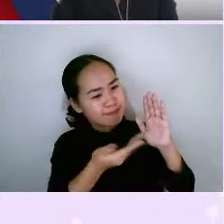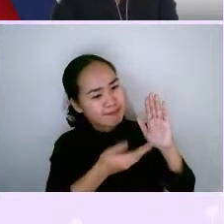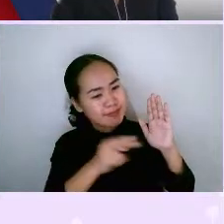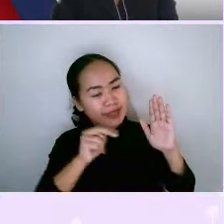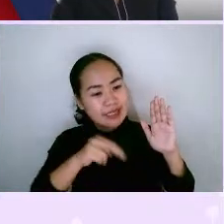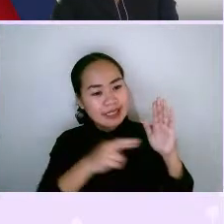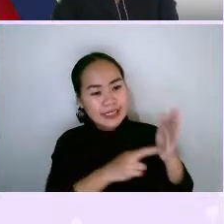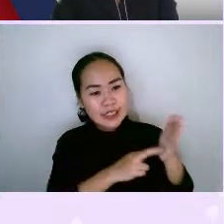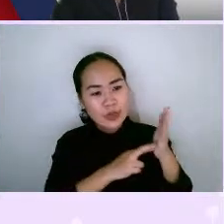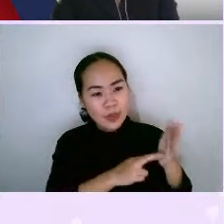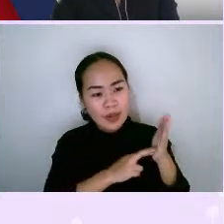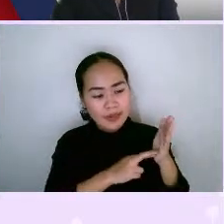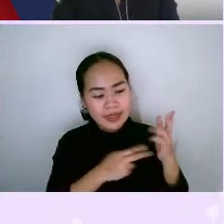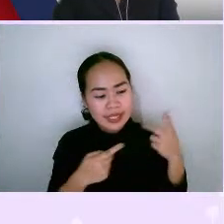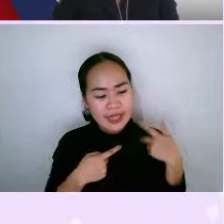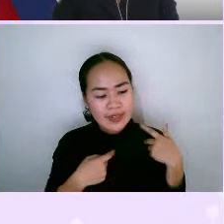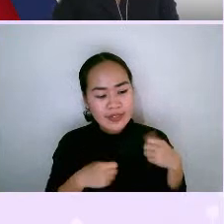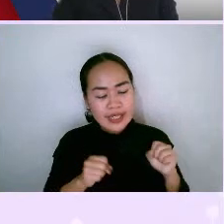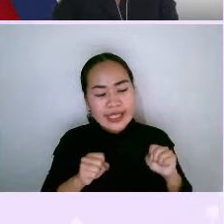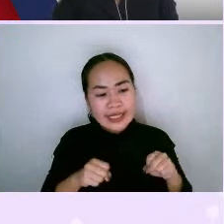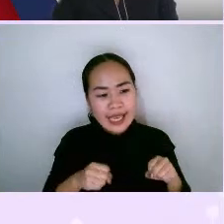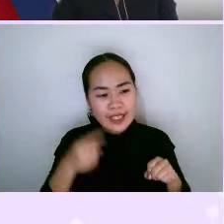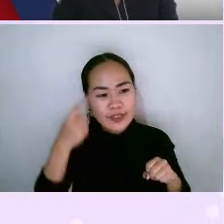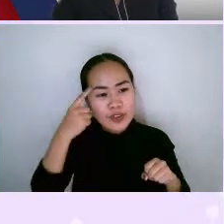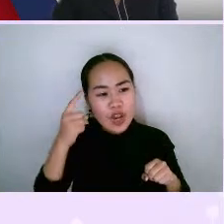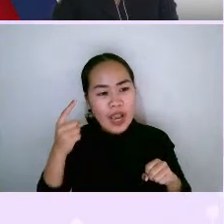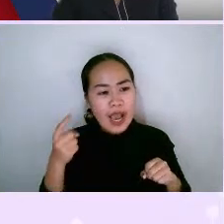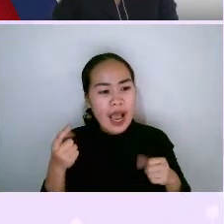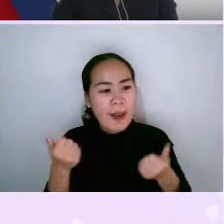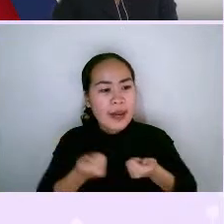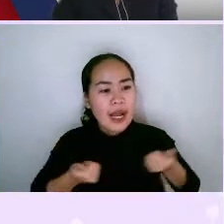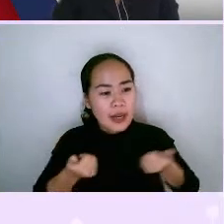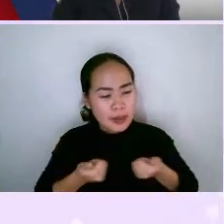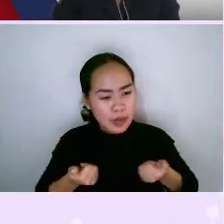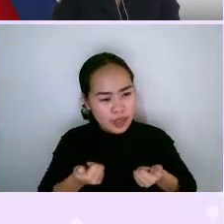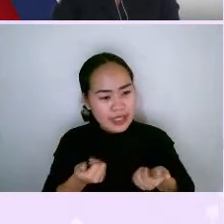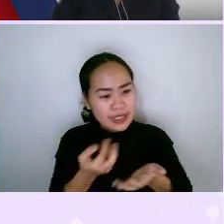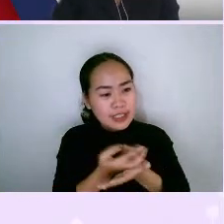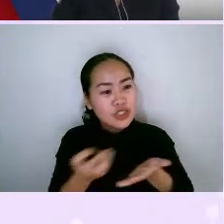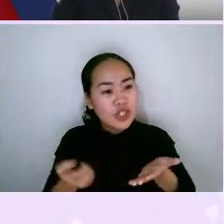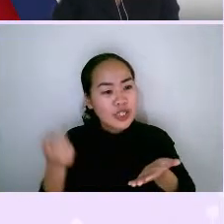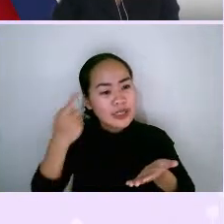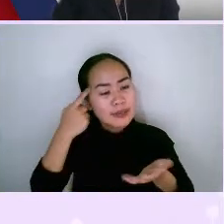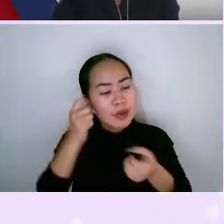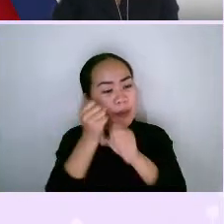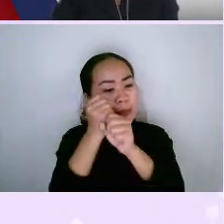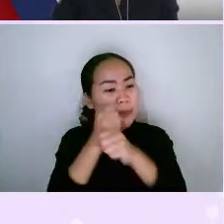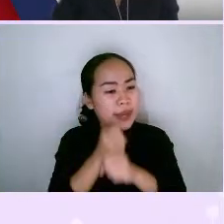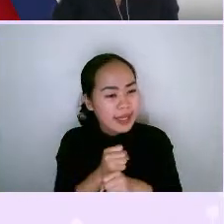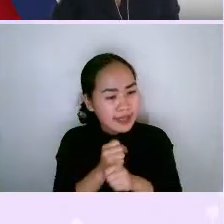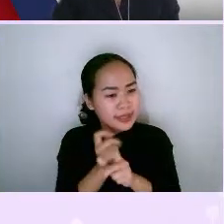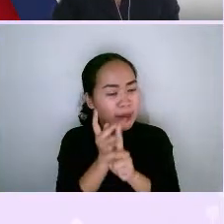ay dapat merong available na resources sa mga lugar ninyo para ma-produce ang produkto